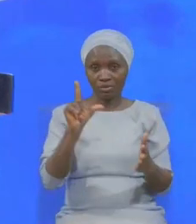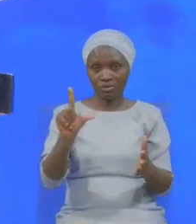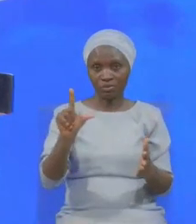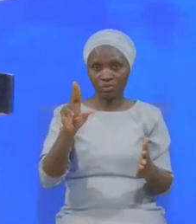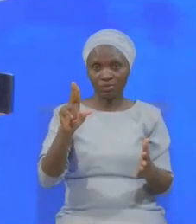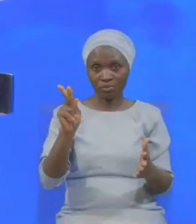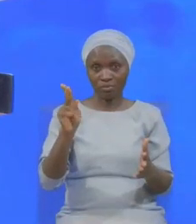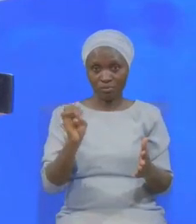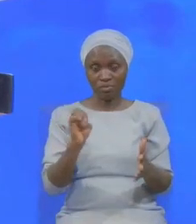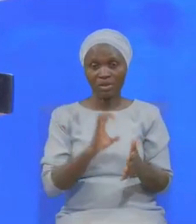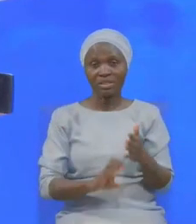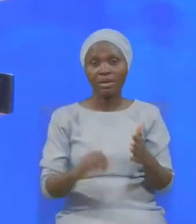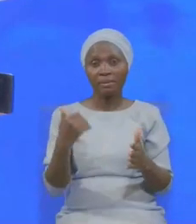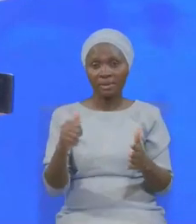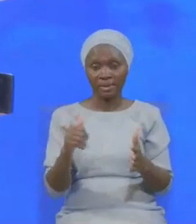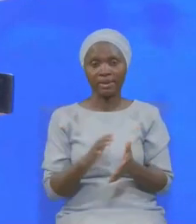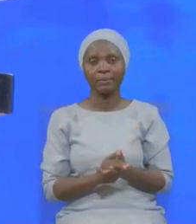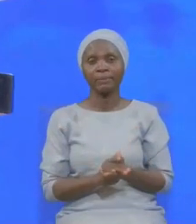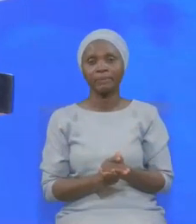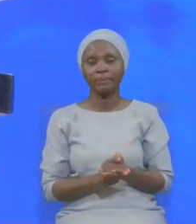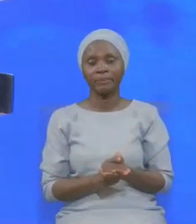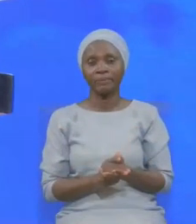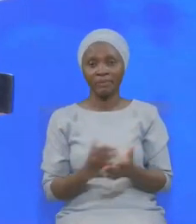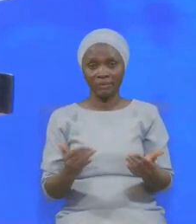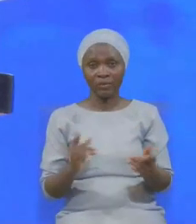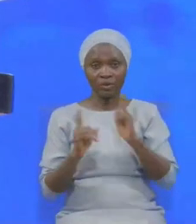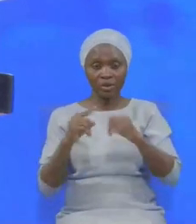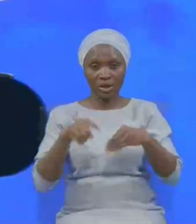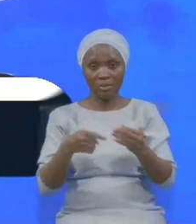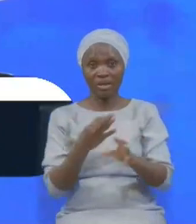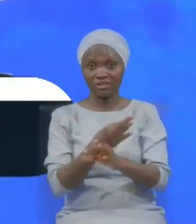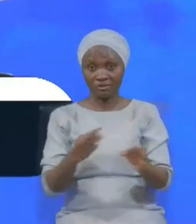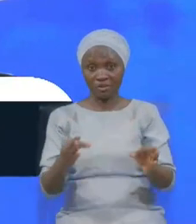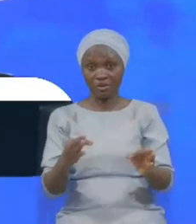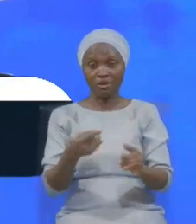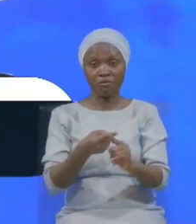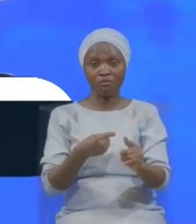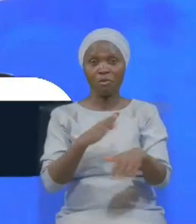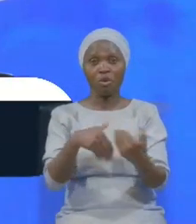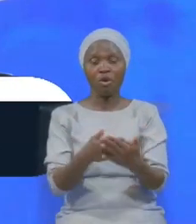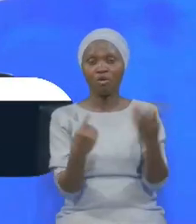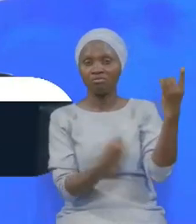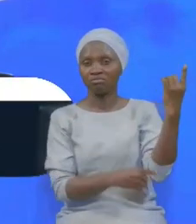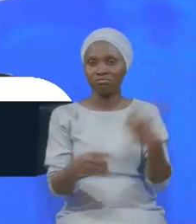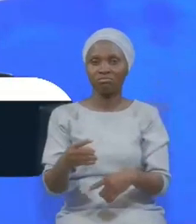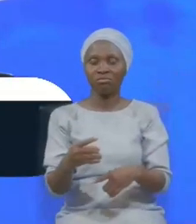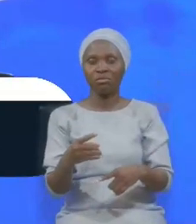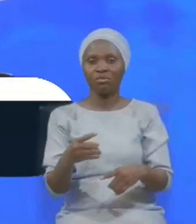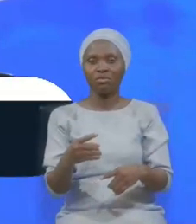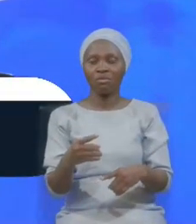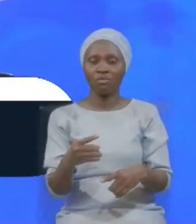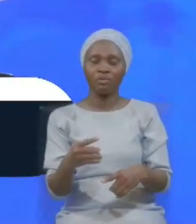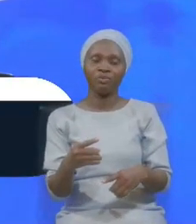10, nous parlons de la troisième partie maintenant, la libération de toutes les afflictions de